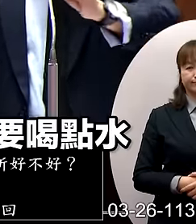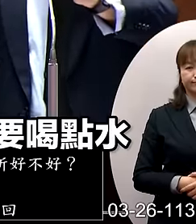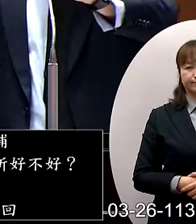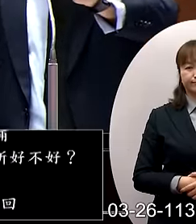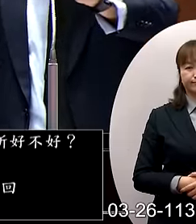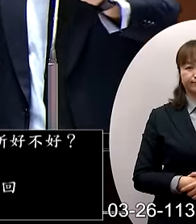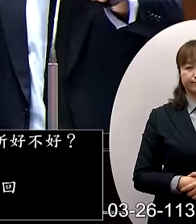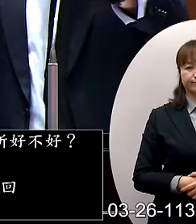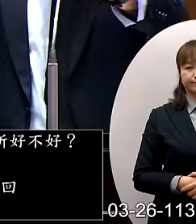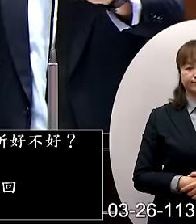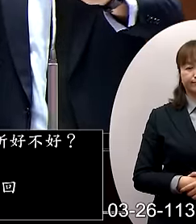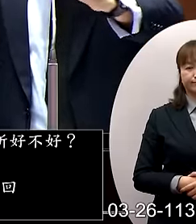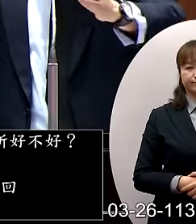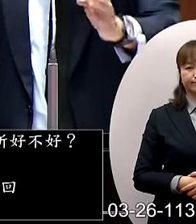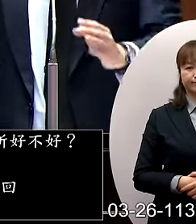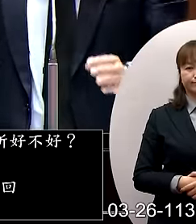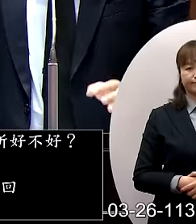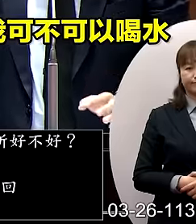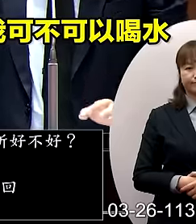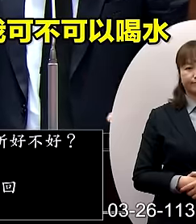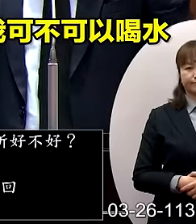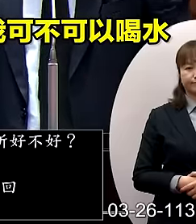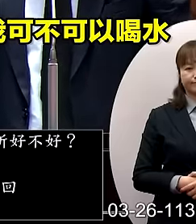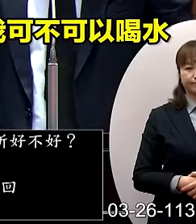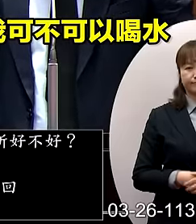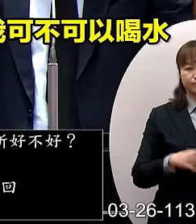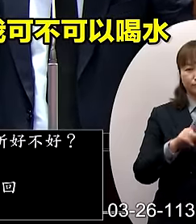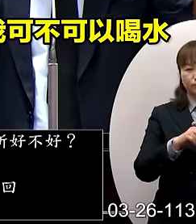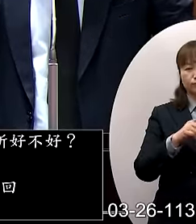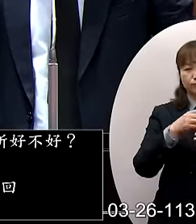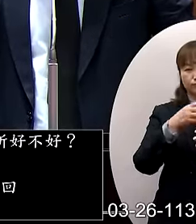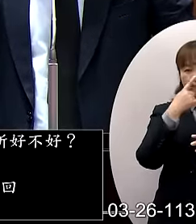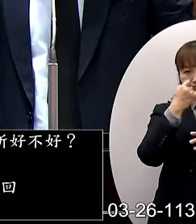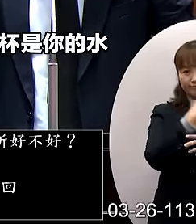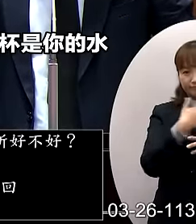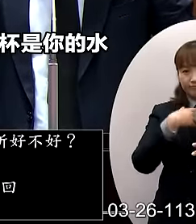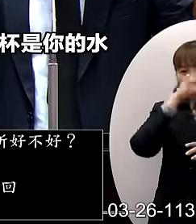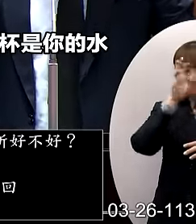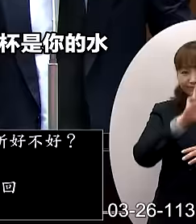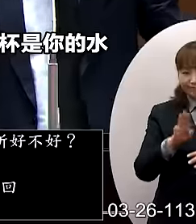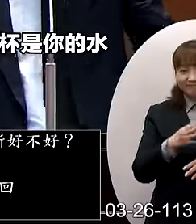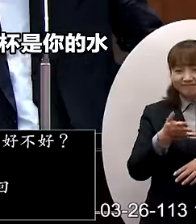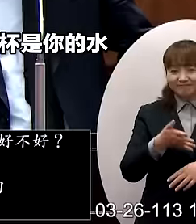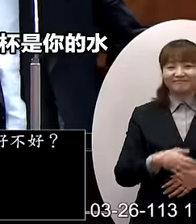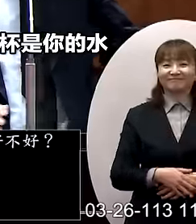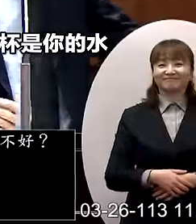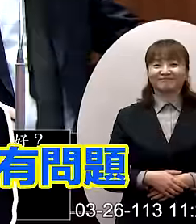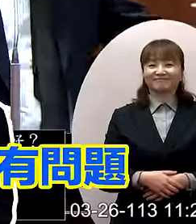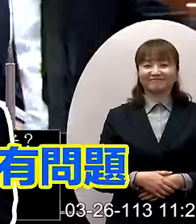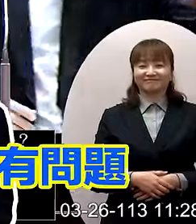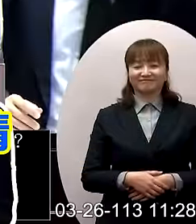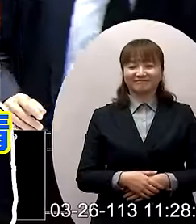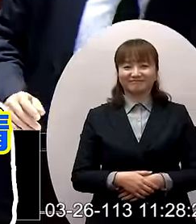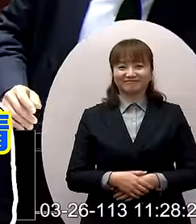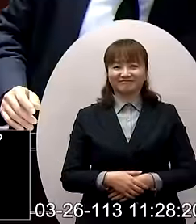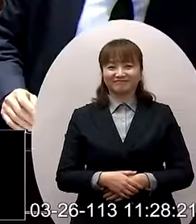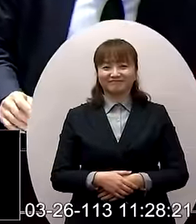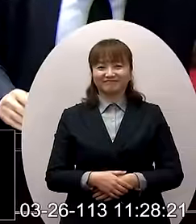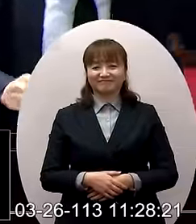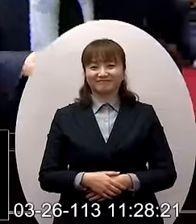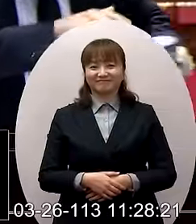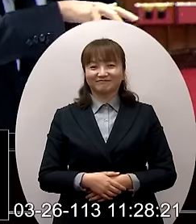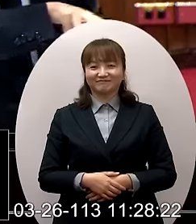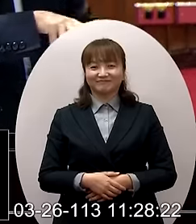委员要喝点水。 那个，主席，我可不可以喝水？ 可以，那边是你的水， 没有问题，请。